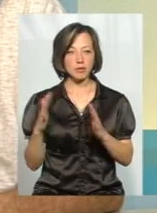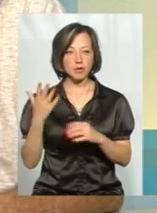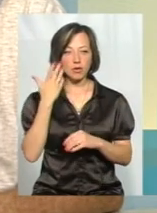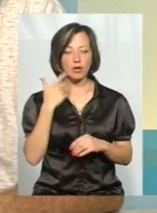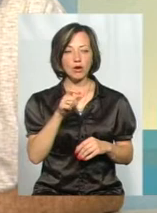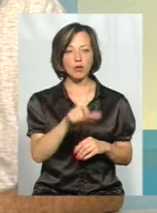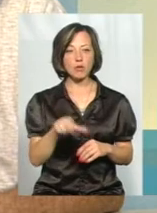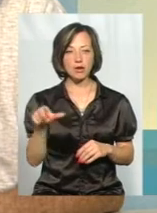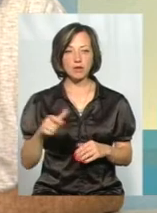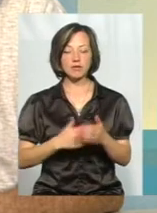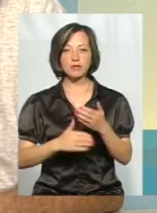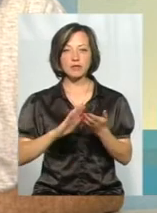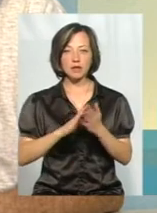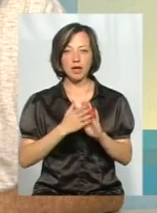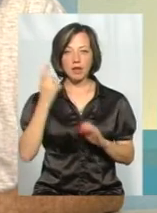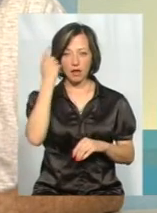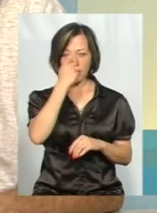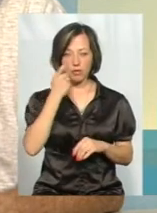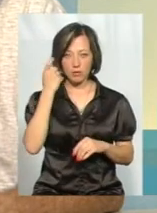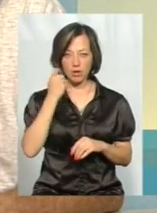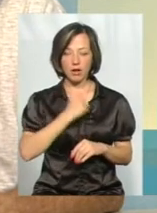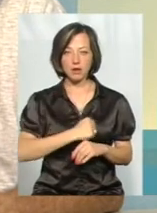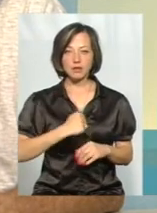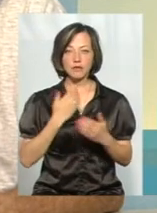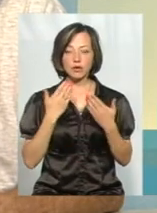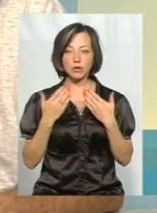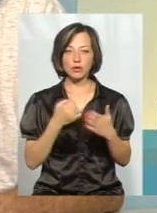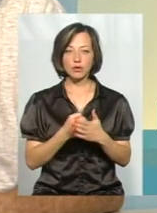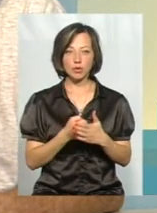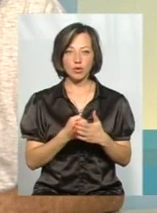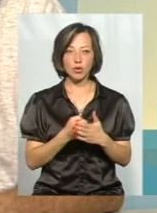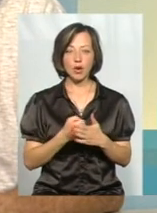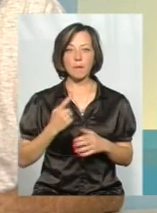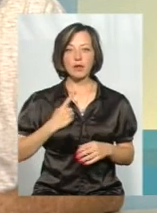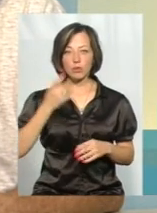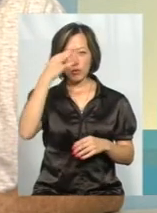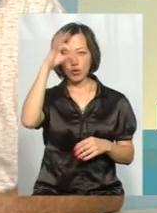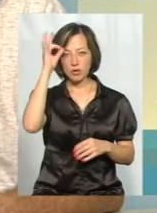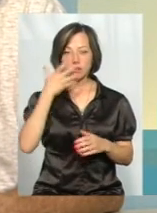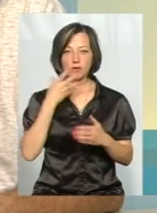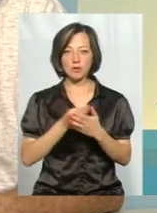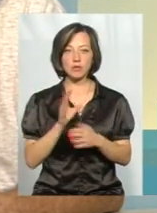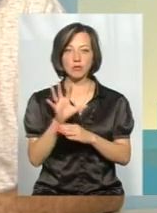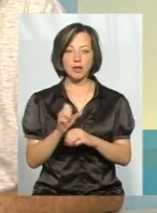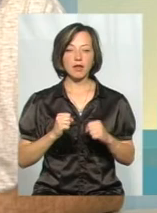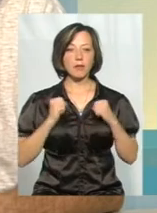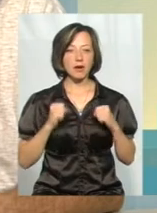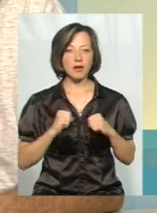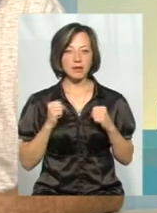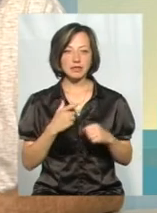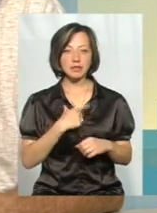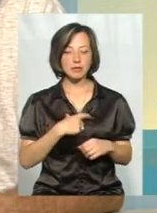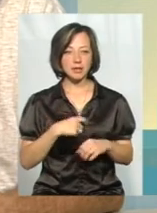коли громадяни в стані алкогольного сп'яніння агресивно відносились навіть до працівників патрульної поліції і своїми собаками намагалися і